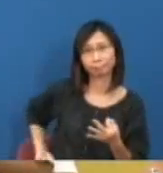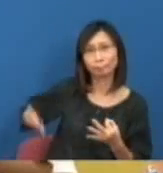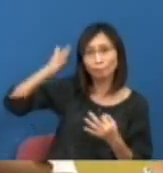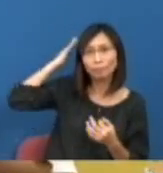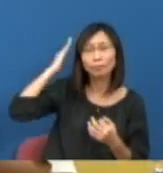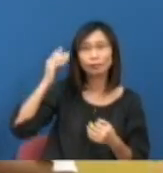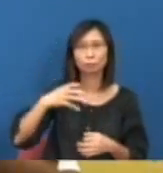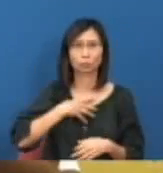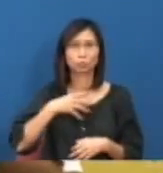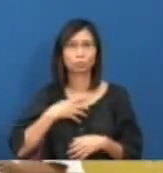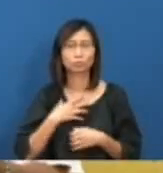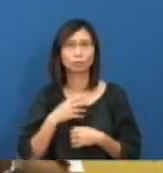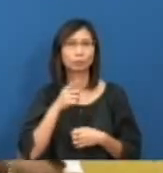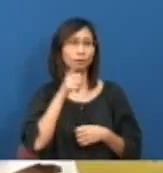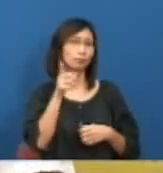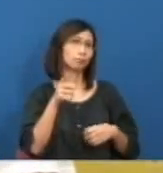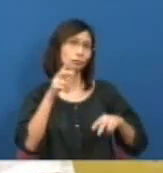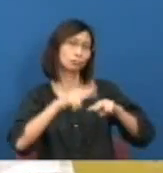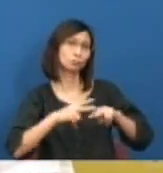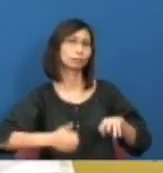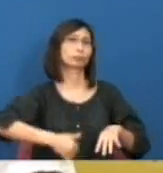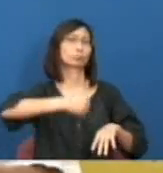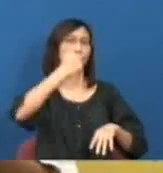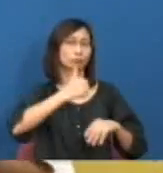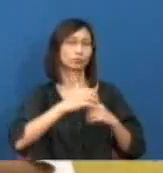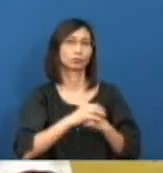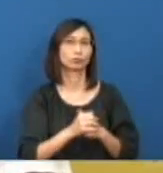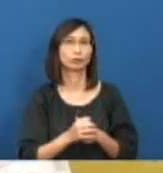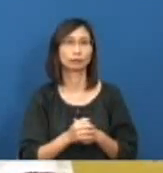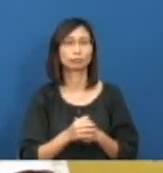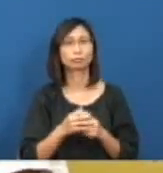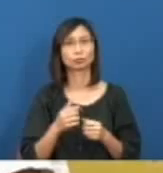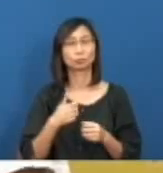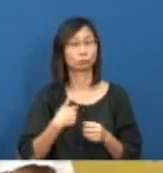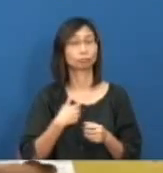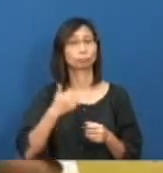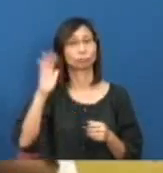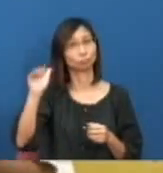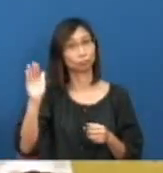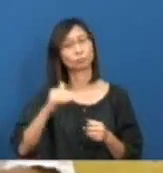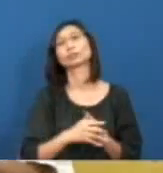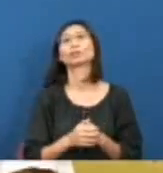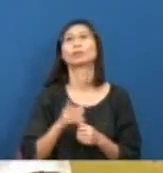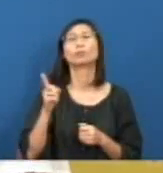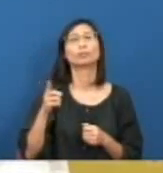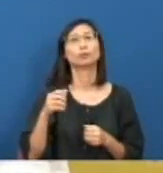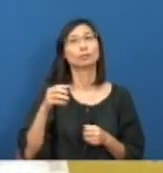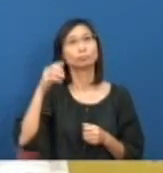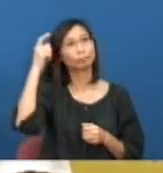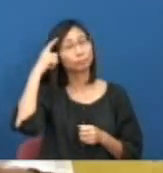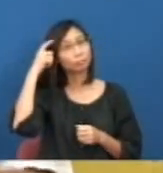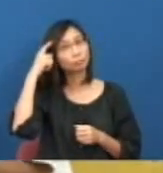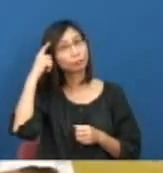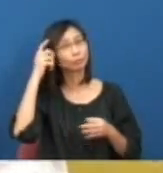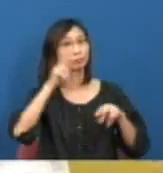黨明知贏，我哋都放我哋一馬咧？如果佢嘅論斷係啱嘅，即是話。共產黨明知我哋贏都放我哋一馬啦，